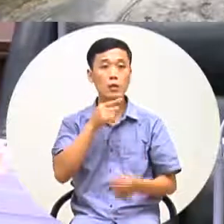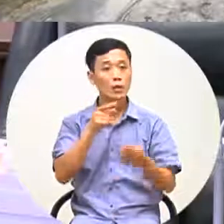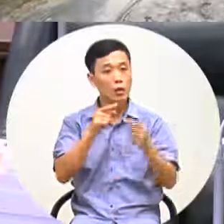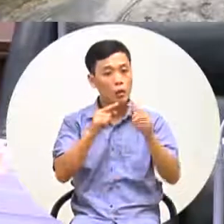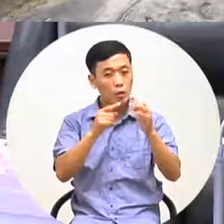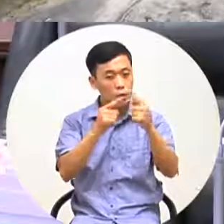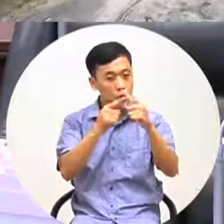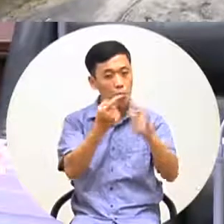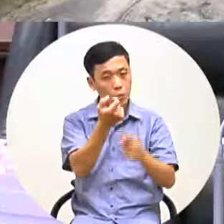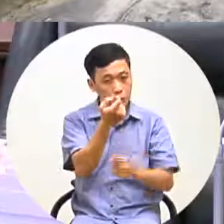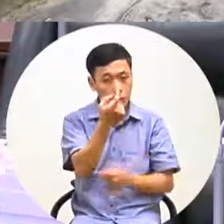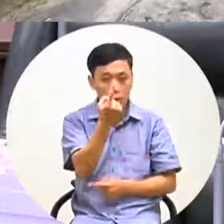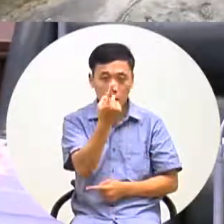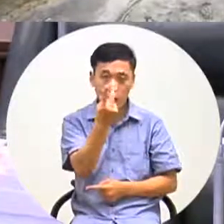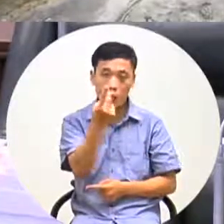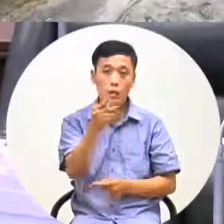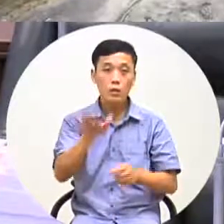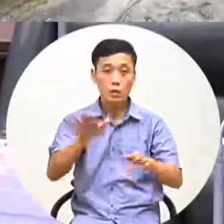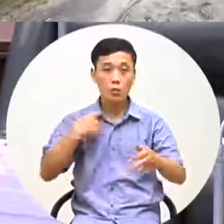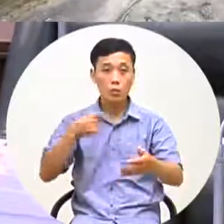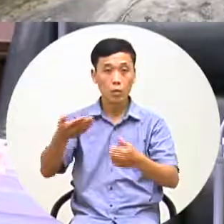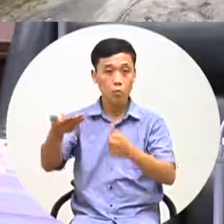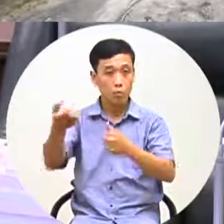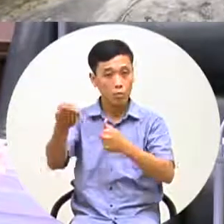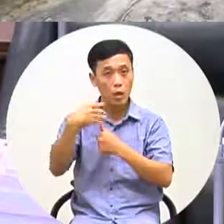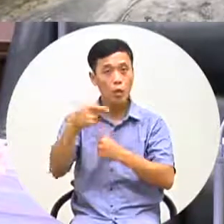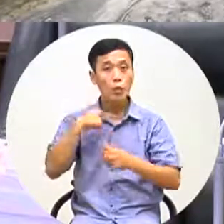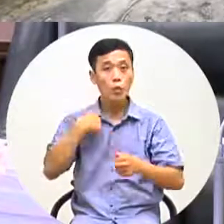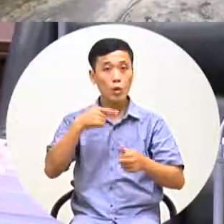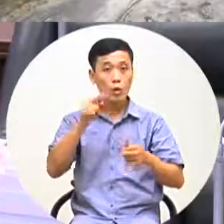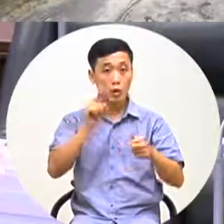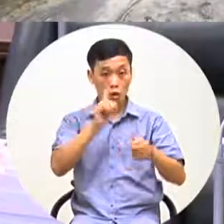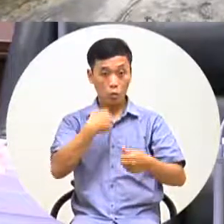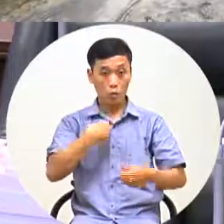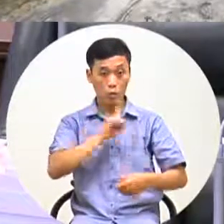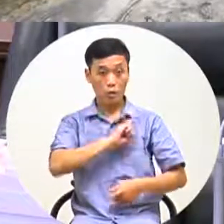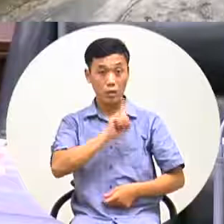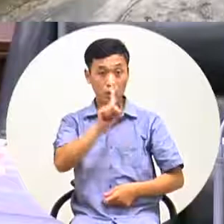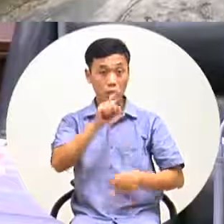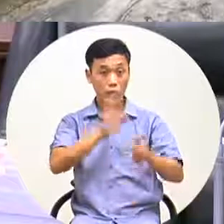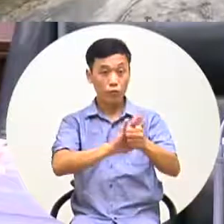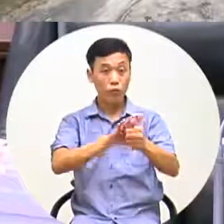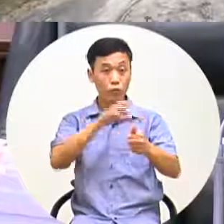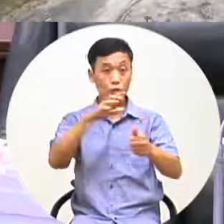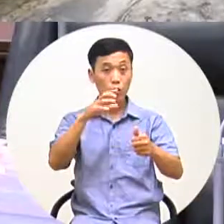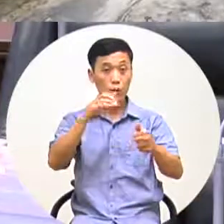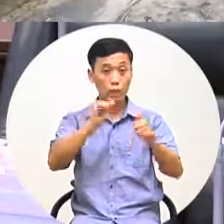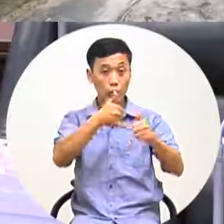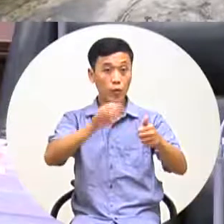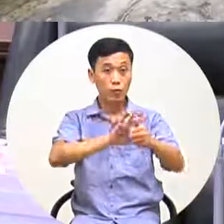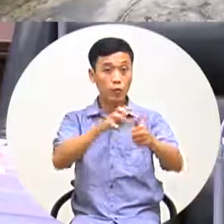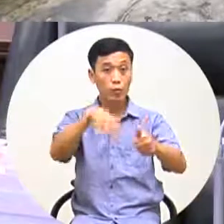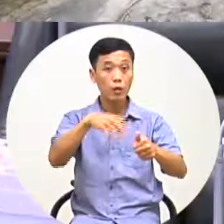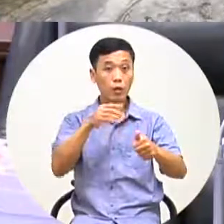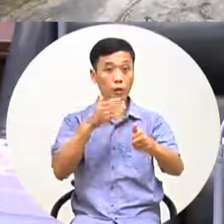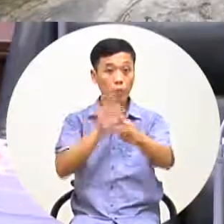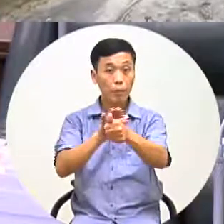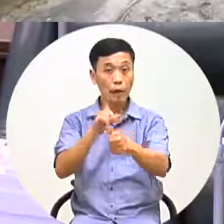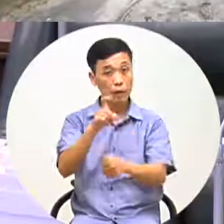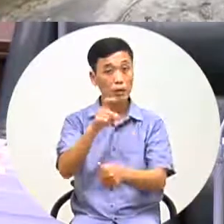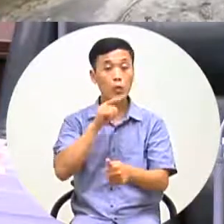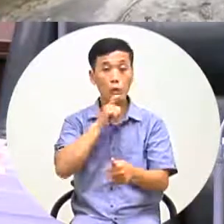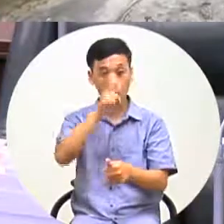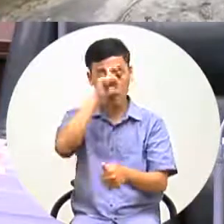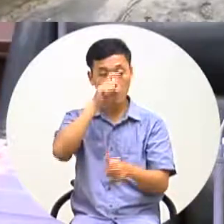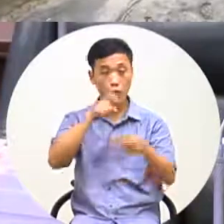完全以一个议员服务是完全没有办法负担的，所以我必须要请公务团队来加以协助哈。那我知道